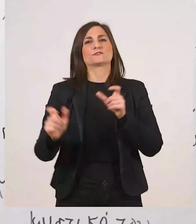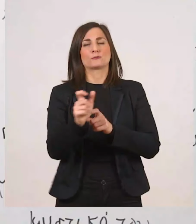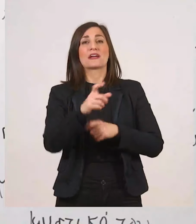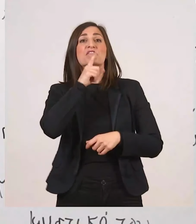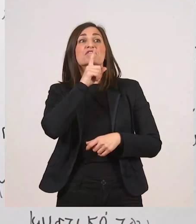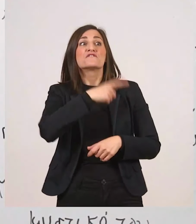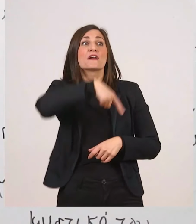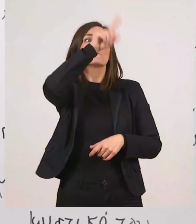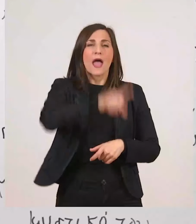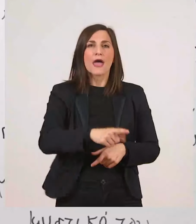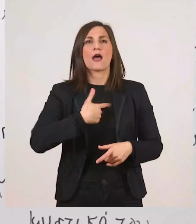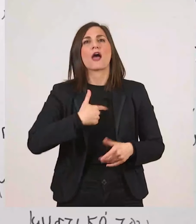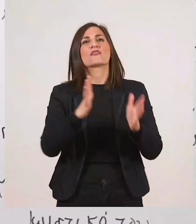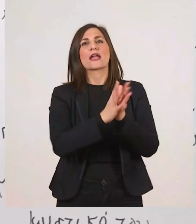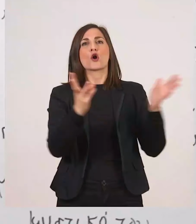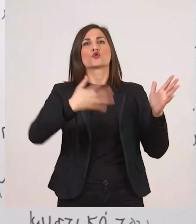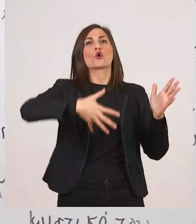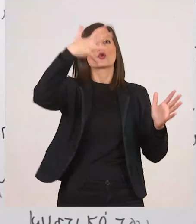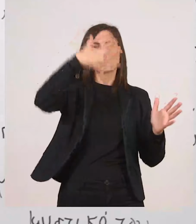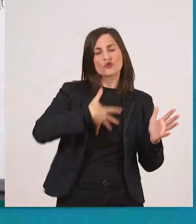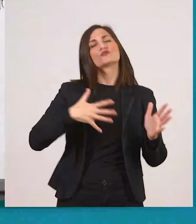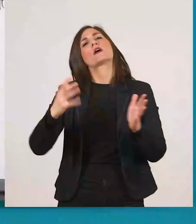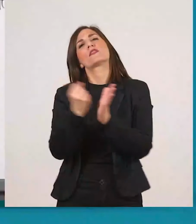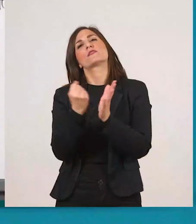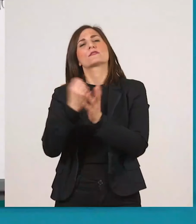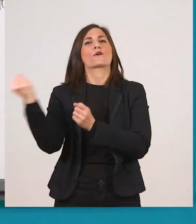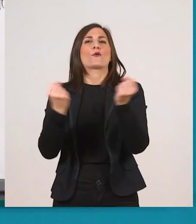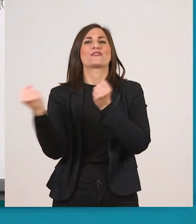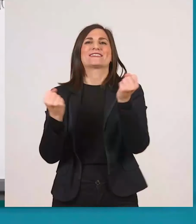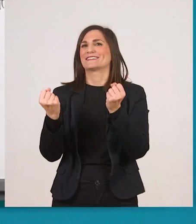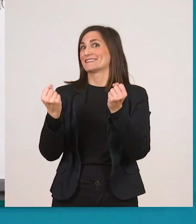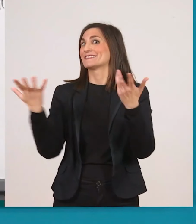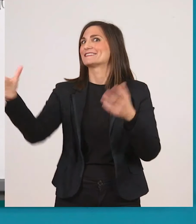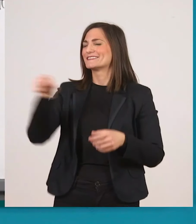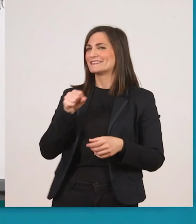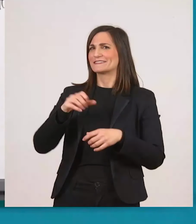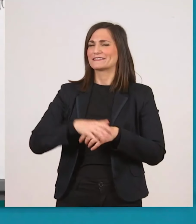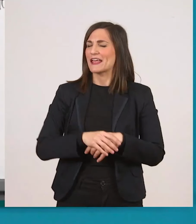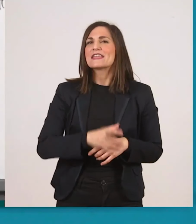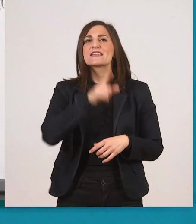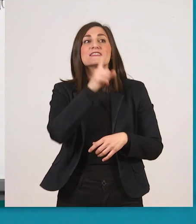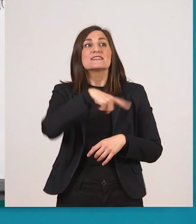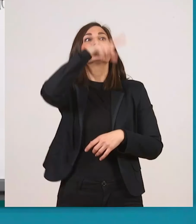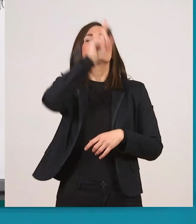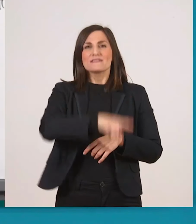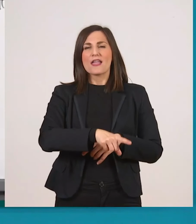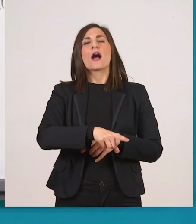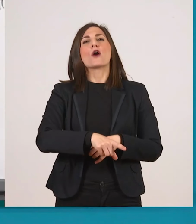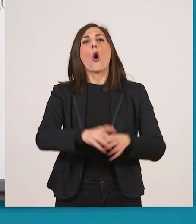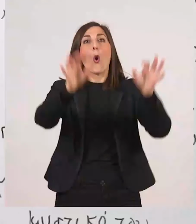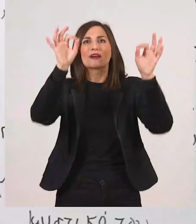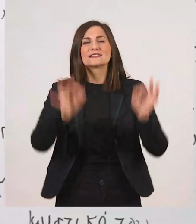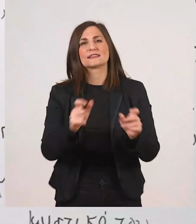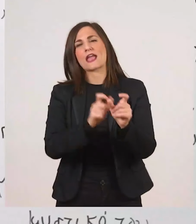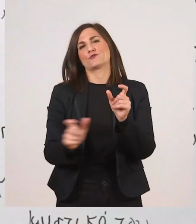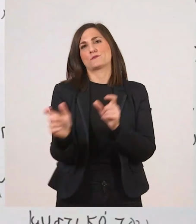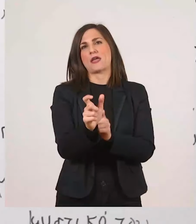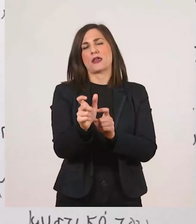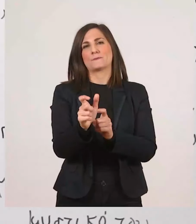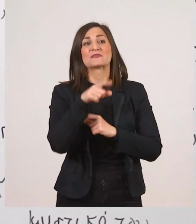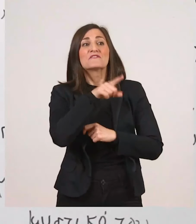ίδια μέρα που έγινα 18, πήρα και το δίπλωμα οδήγησης. Την εντοπίσατε. Βεβαίως. Ίδια. Οριστική